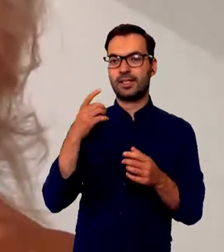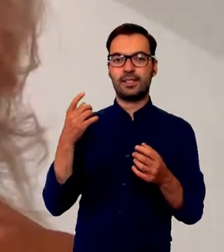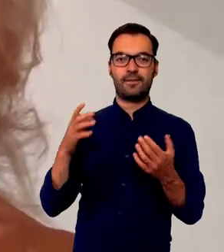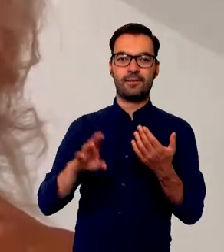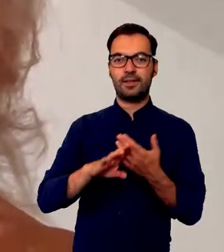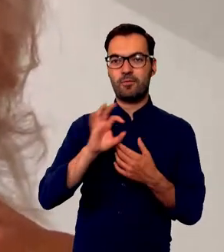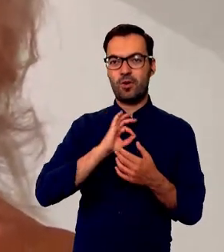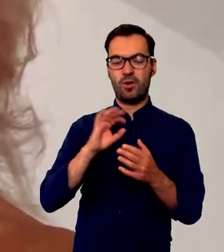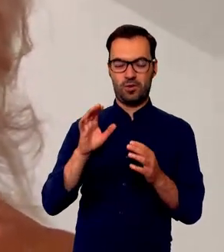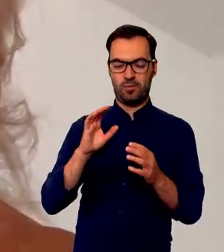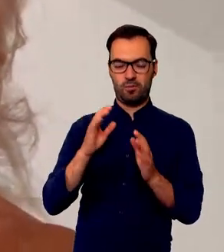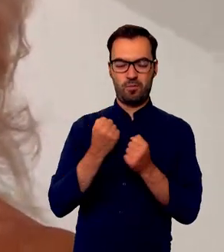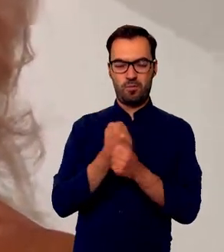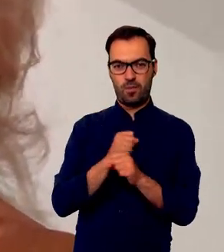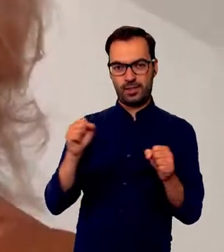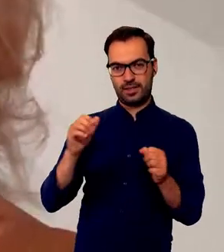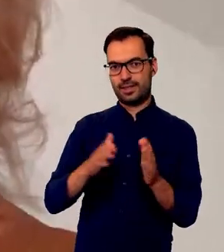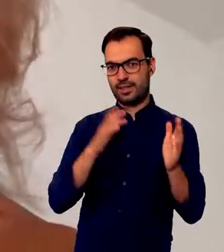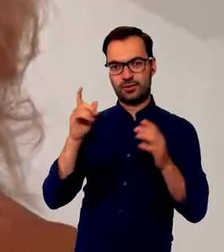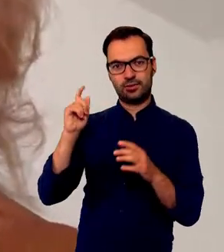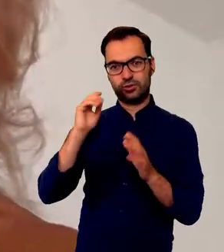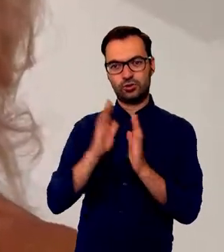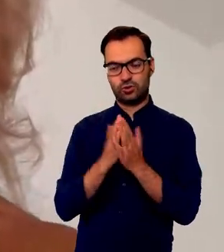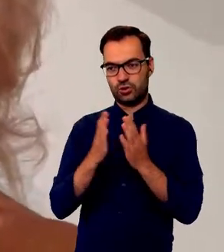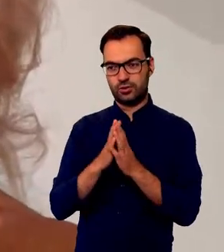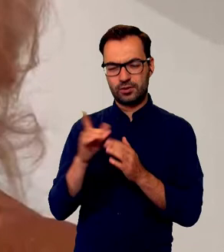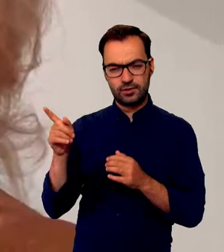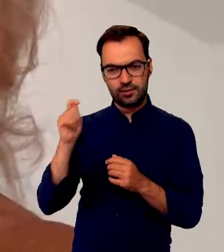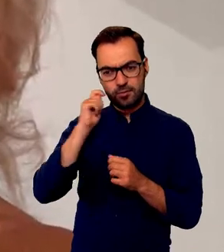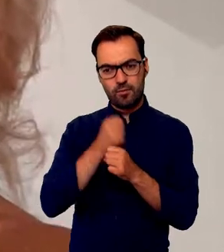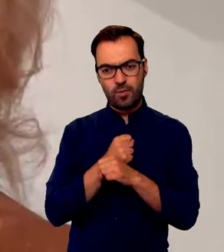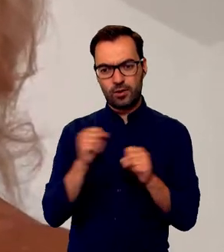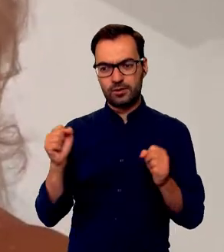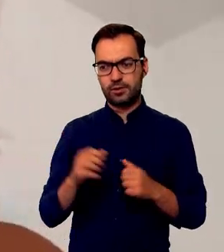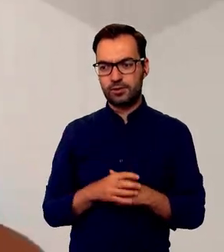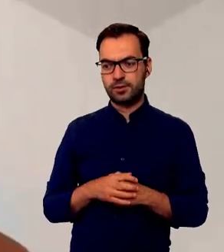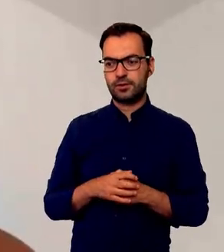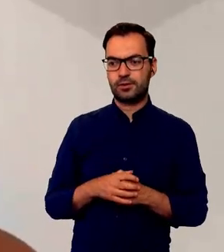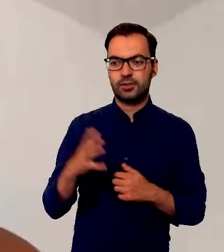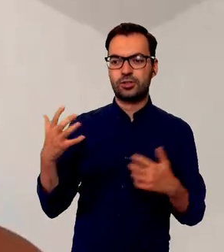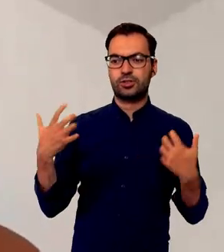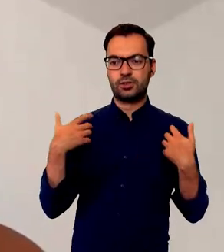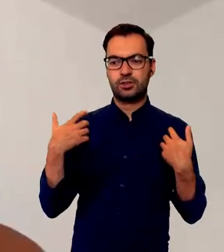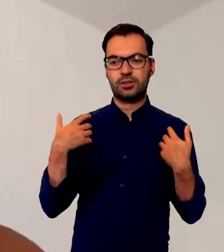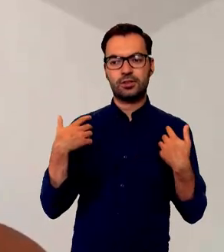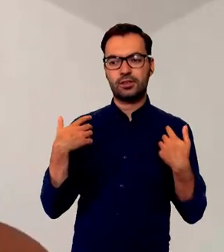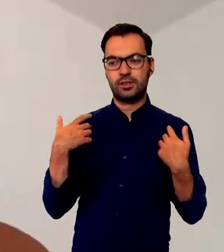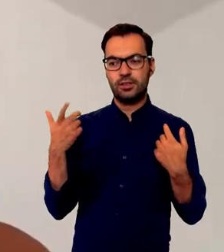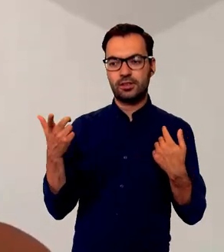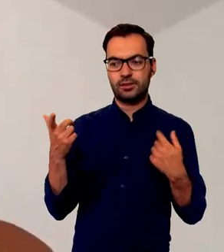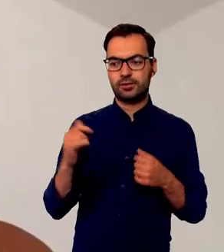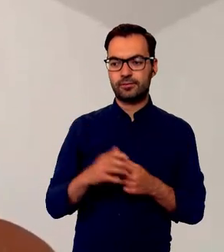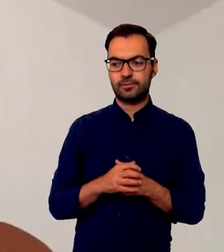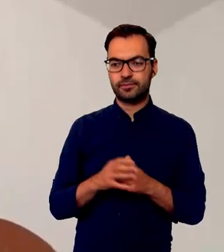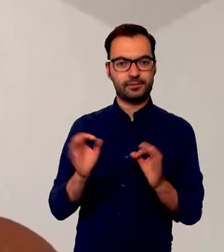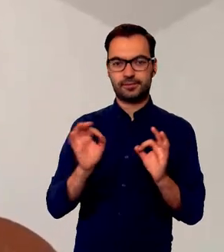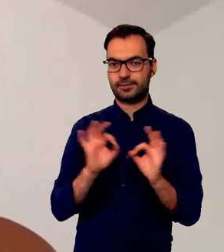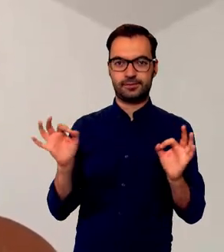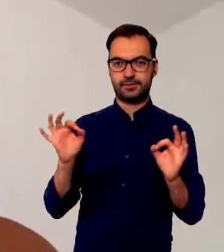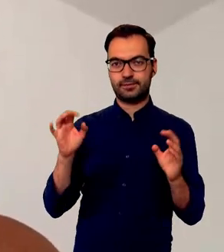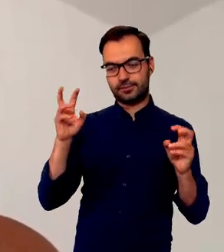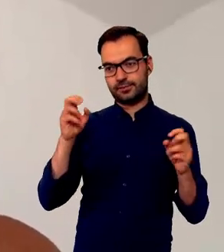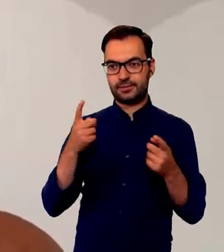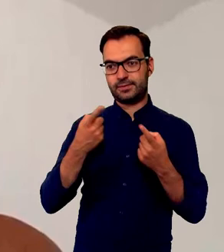mojej kolejnej, następnej w kolejce książki, która swoje życie rozegrała idealnie i